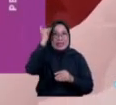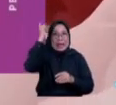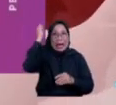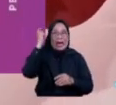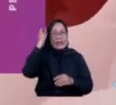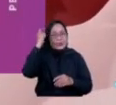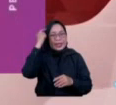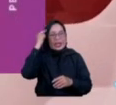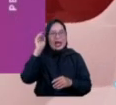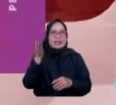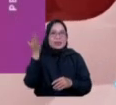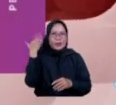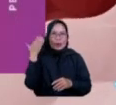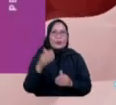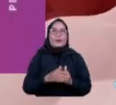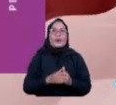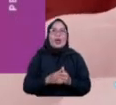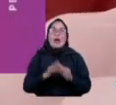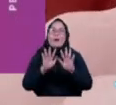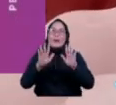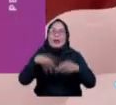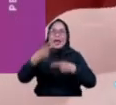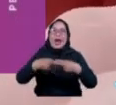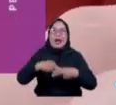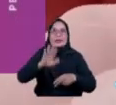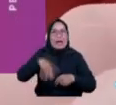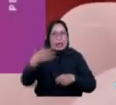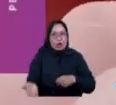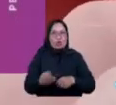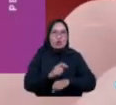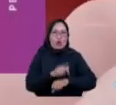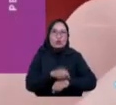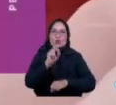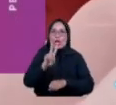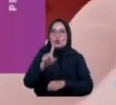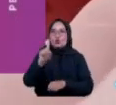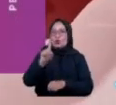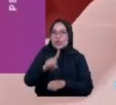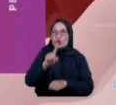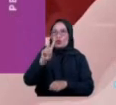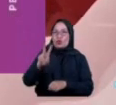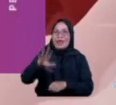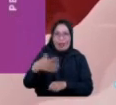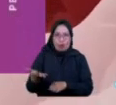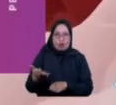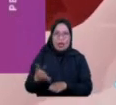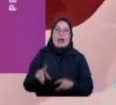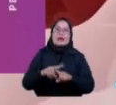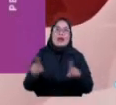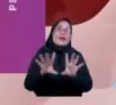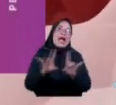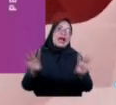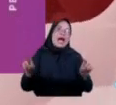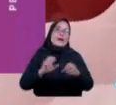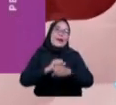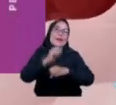sebelumnya. Gitu. Begitu banyak hal yang mungkin bisa jatuh dalam waktu 1-2 tahun ini. Tapi di sisi lain pun ternyata juga